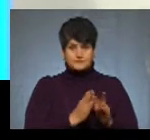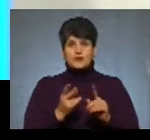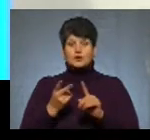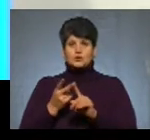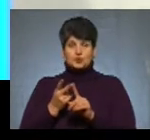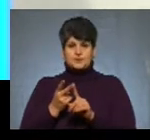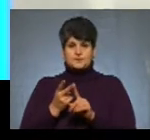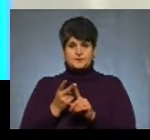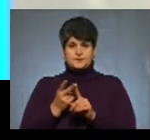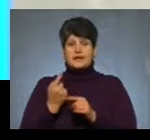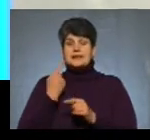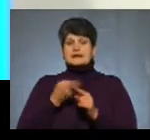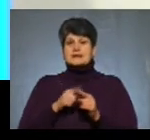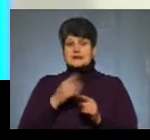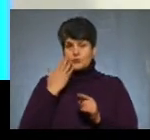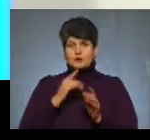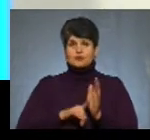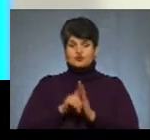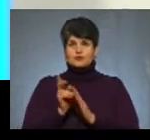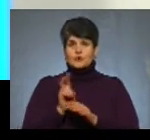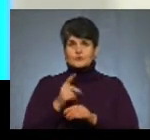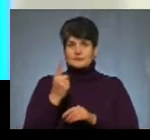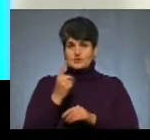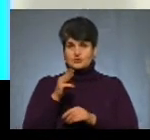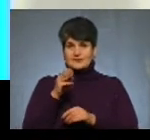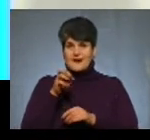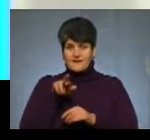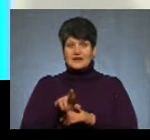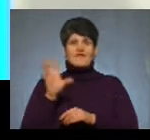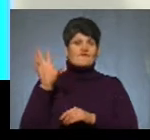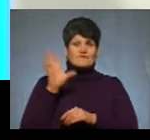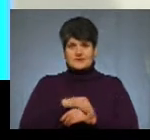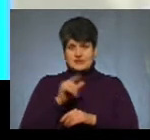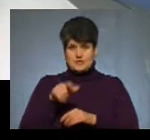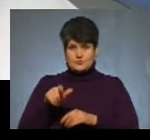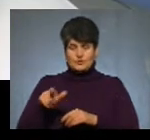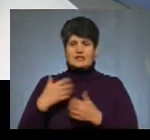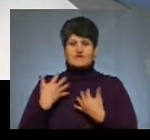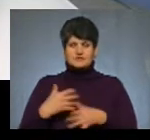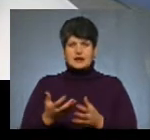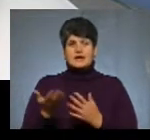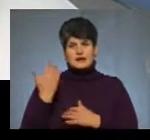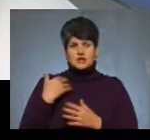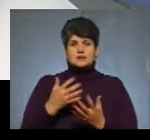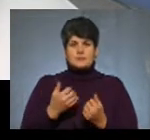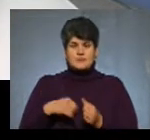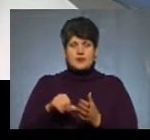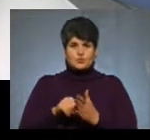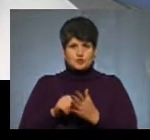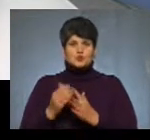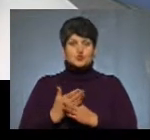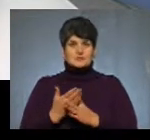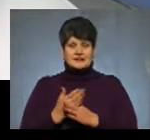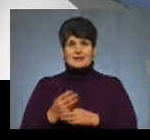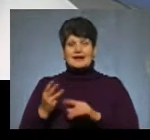Друге – це тоді, коли почнуть звертатися після 1 травня всі громадяни, які вже брали участь в програмі субсидій.